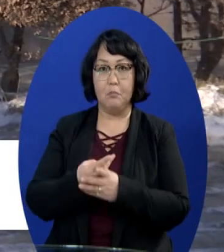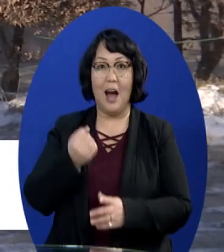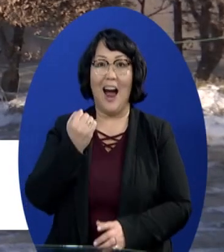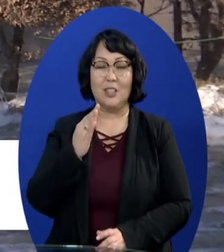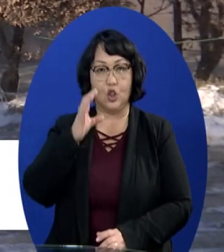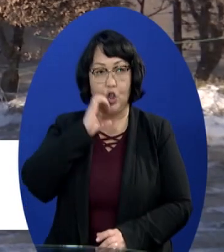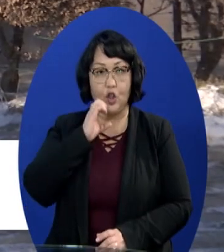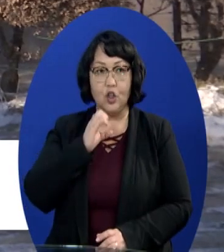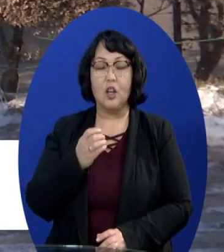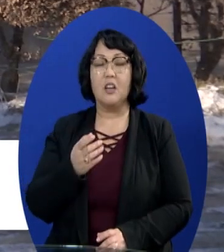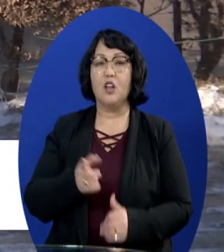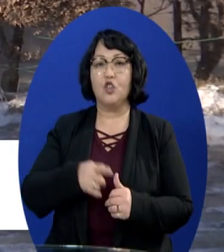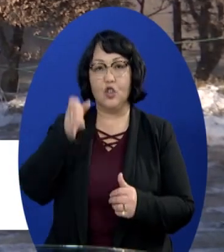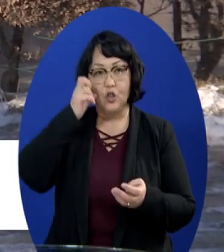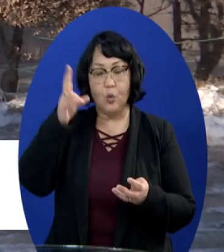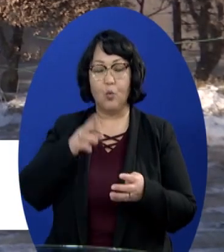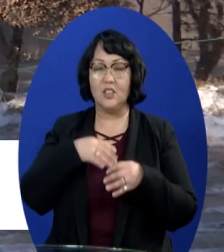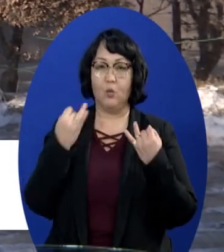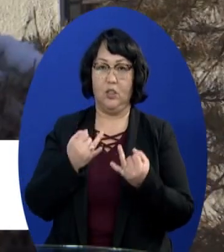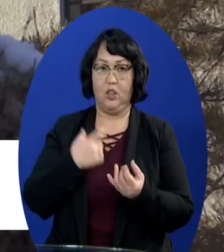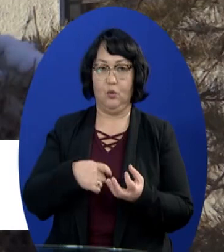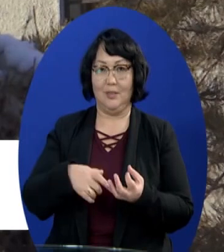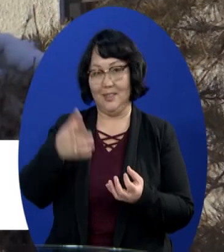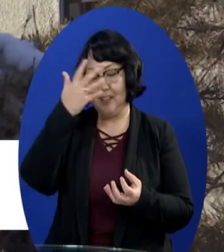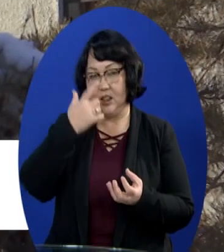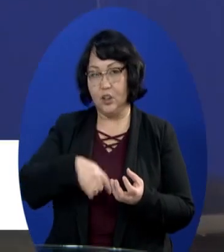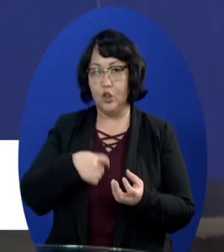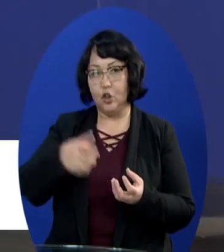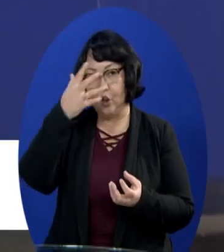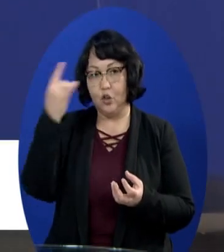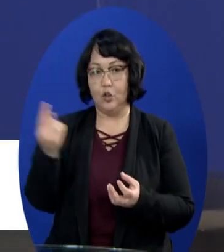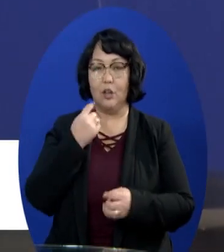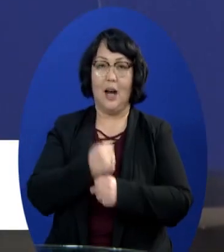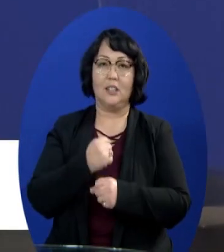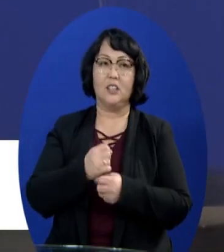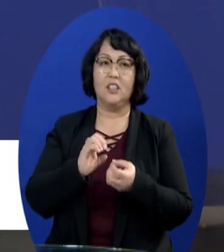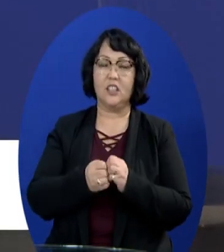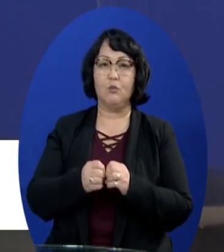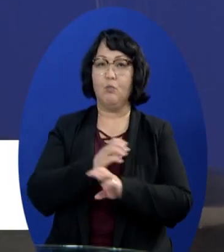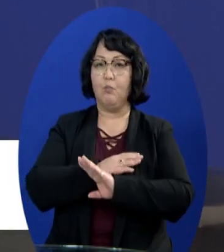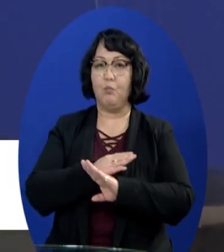сонирхолтой этгээд нь ерөнхийлөгч, улсын хурлын гишүүн, засгийн газрын гишүүн зэрэг төрийн өндөр албан тушаалтан биш